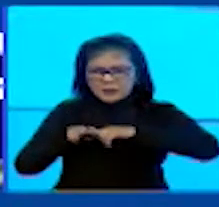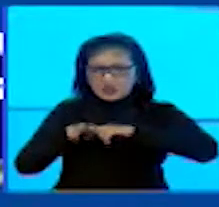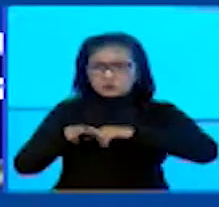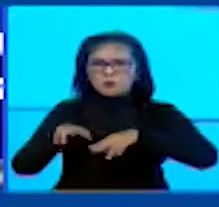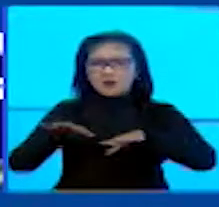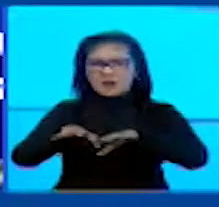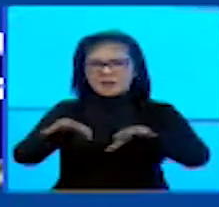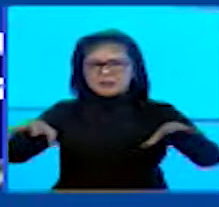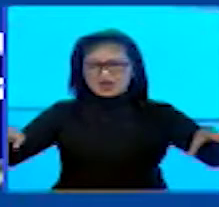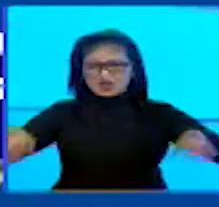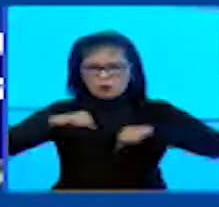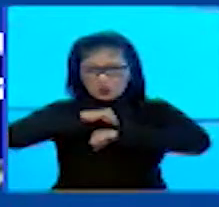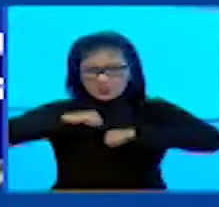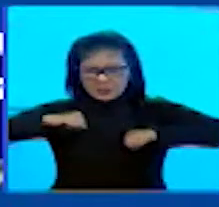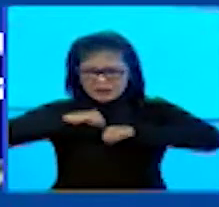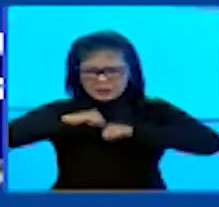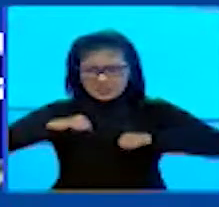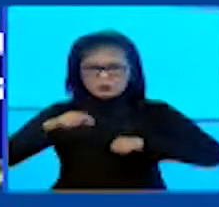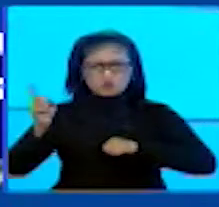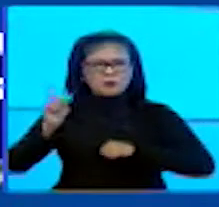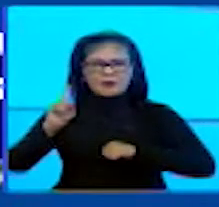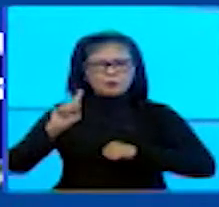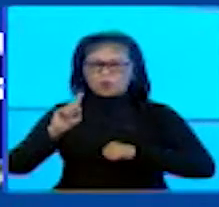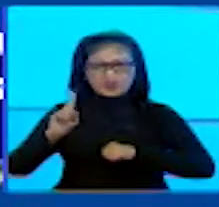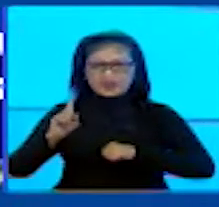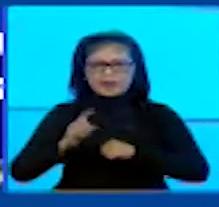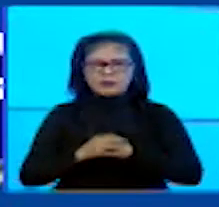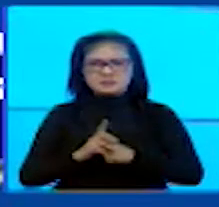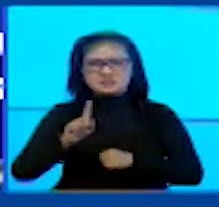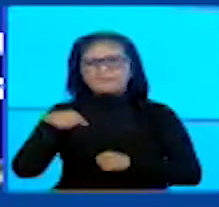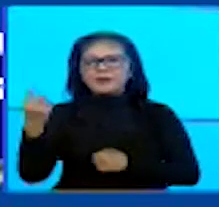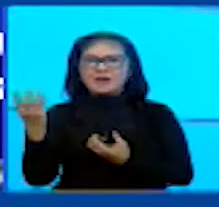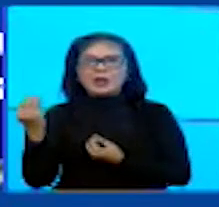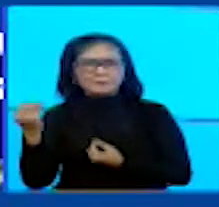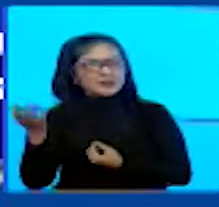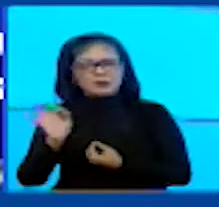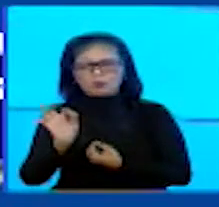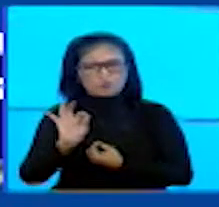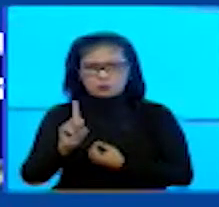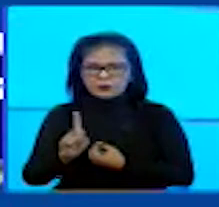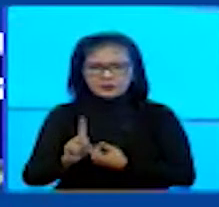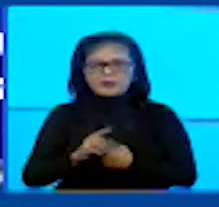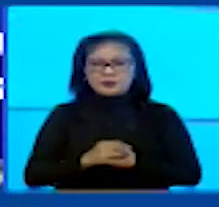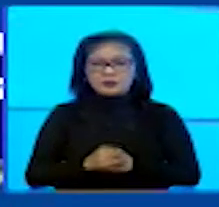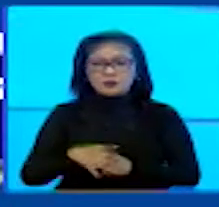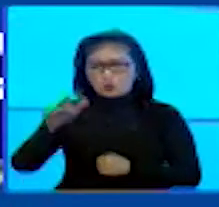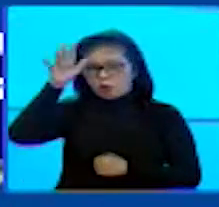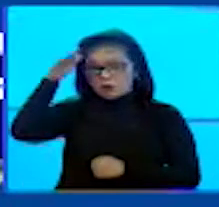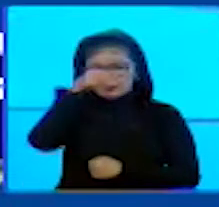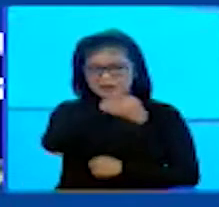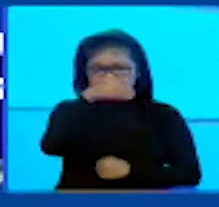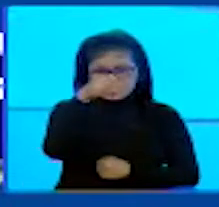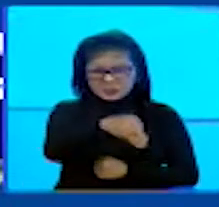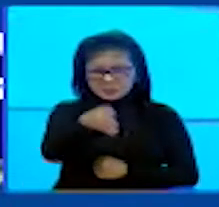pada taman tidak diperkenankan hingga batas waktu yang belum ditentukan. Pengunjung taman dan hutan kota juga tidak